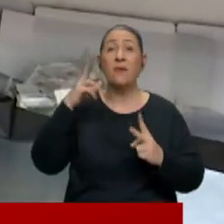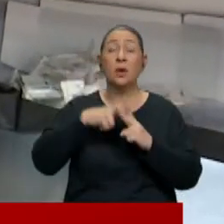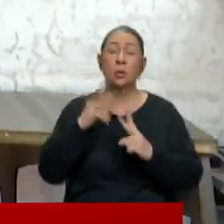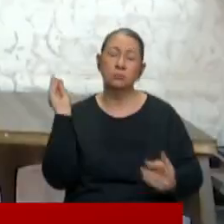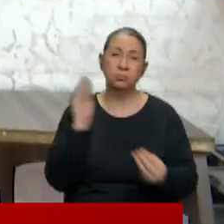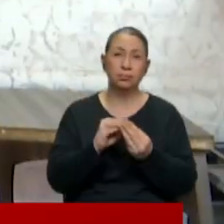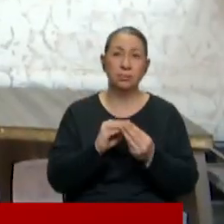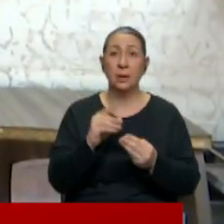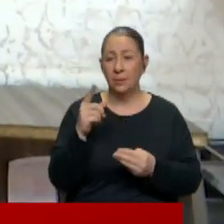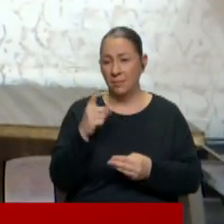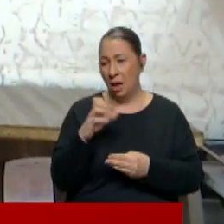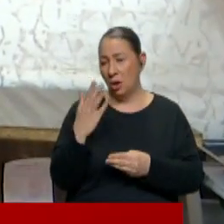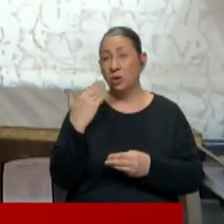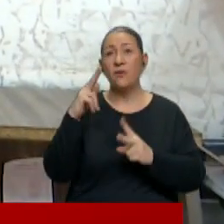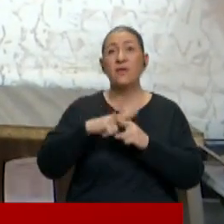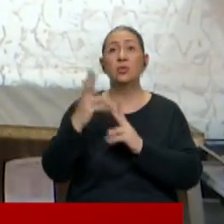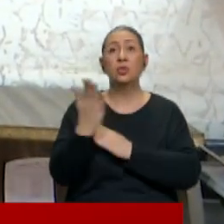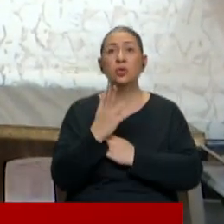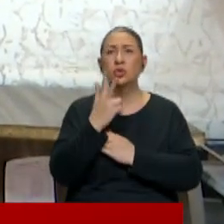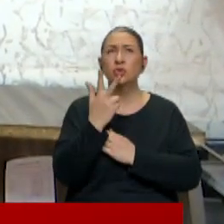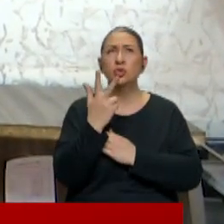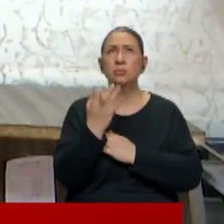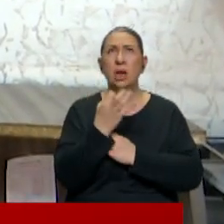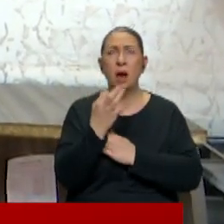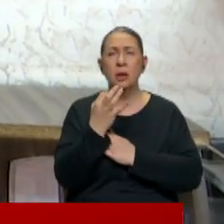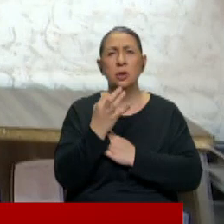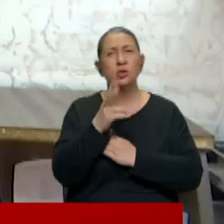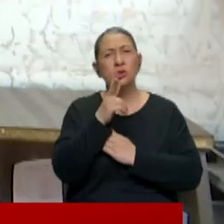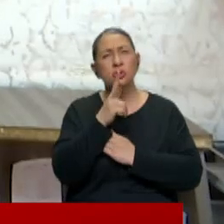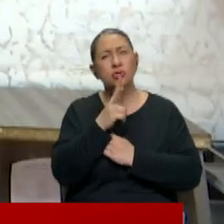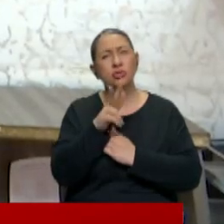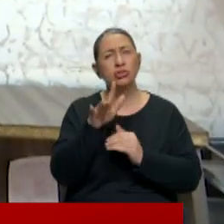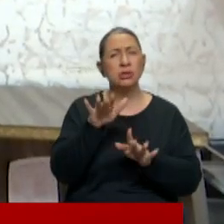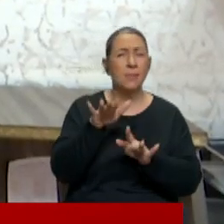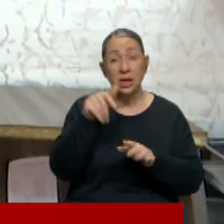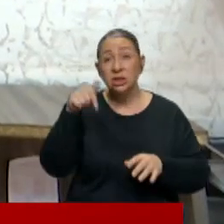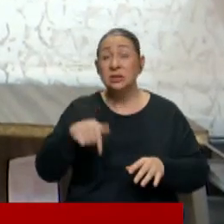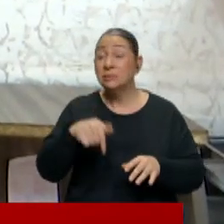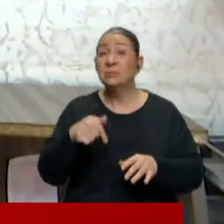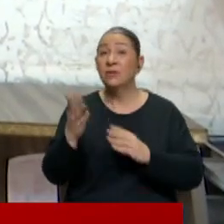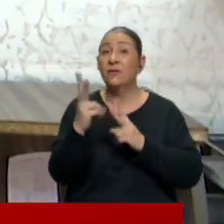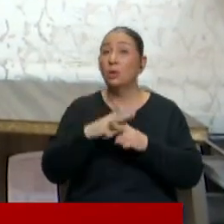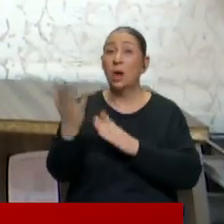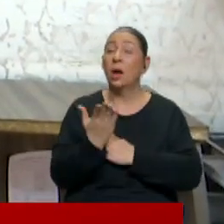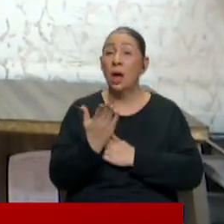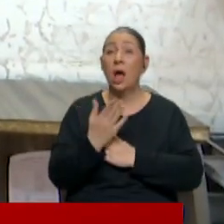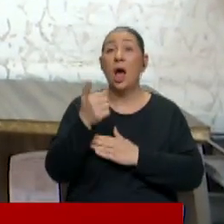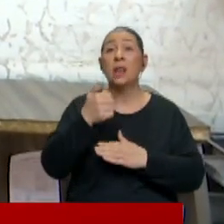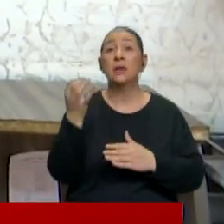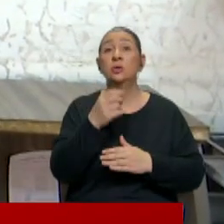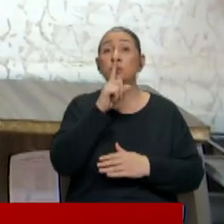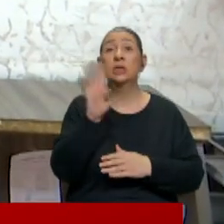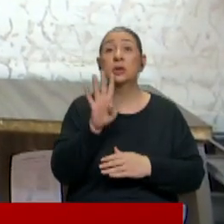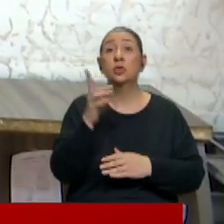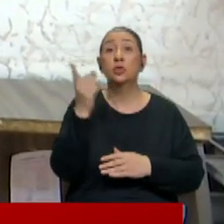da zamlandı. Geçen ay gelen fatura 3 milyar 300 o civardaydı. Şu anki gelen faturamız 6 milyar